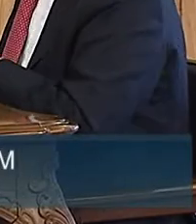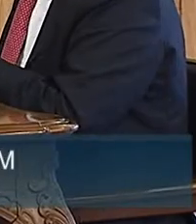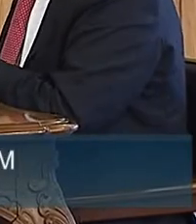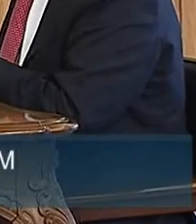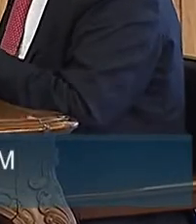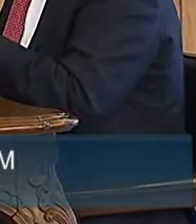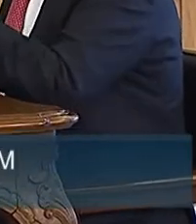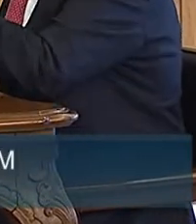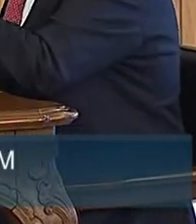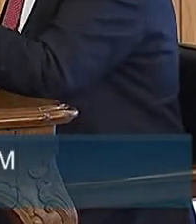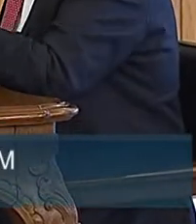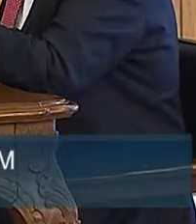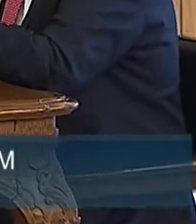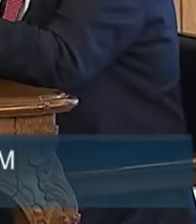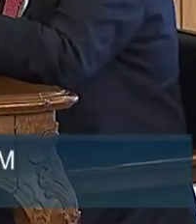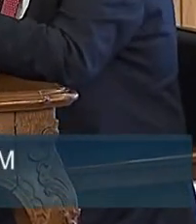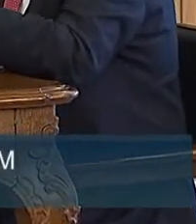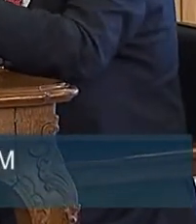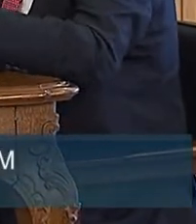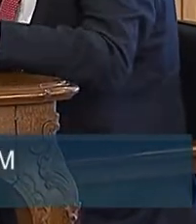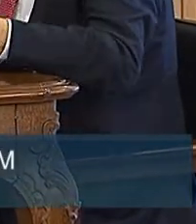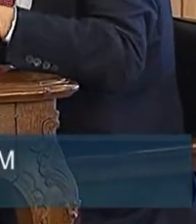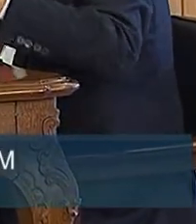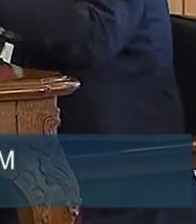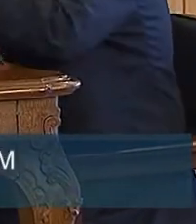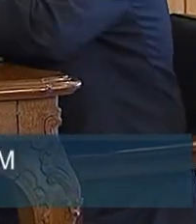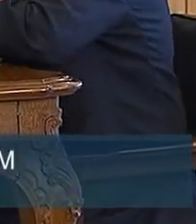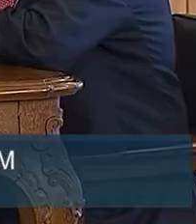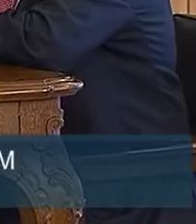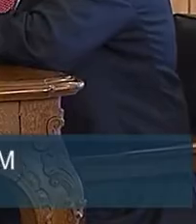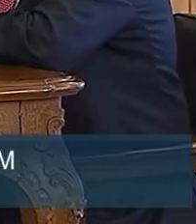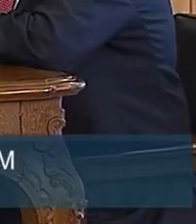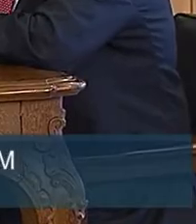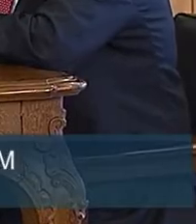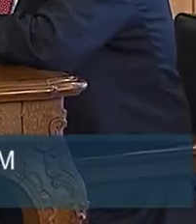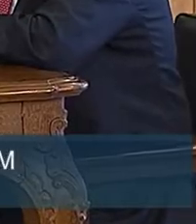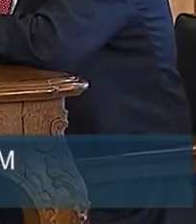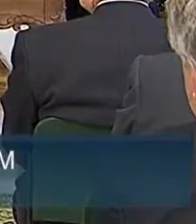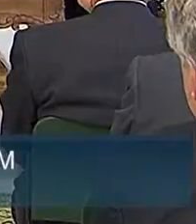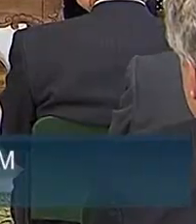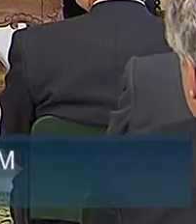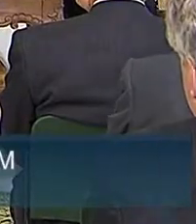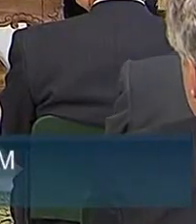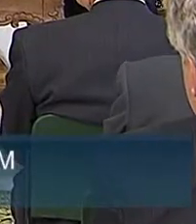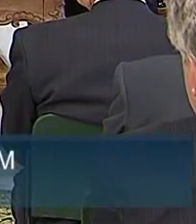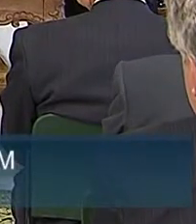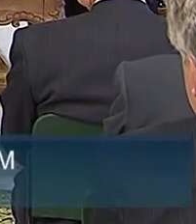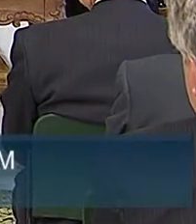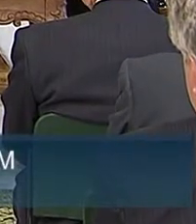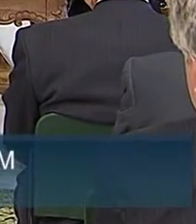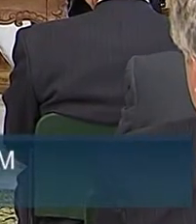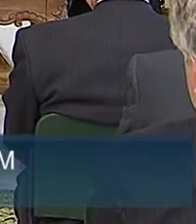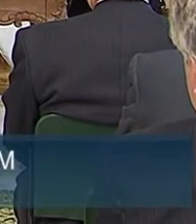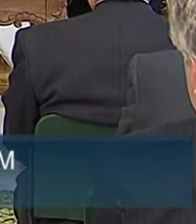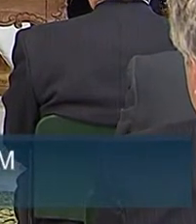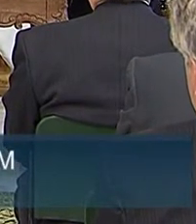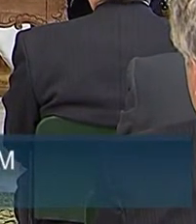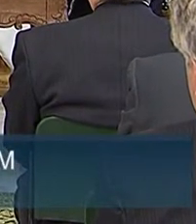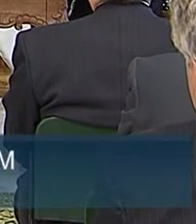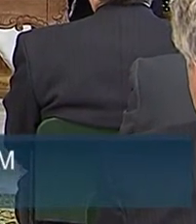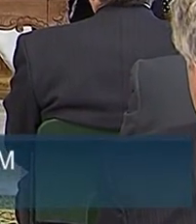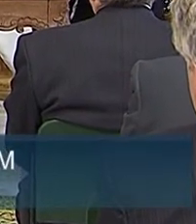고영선 한국고용노동부 차관님과 마누엘 지에스 노동고용부 장관님께서 서명하시겠습니다.